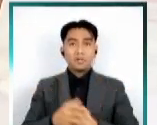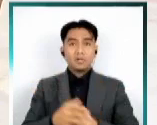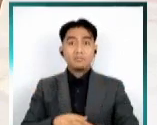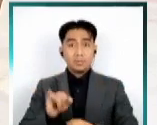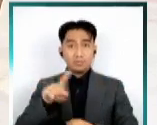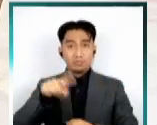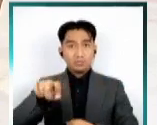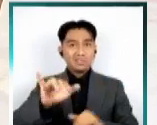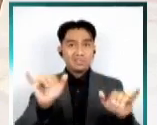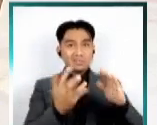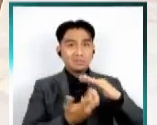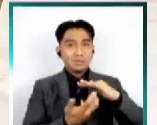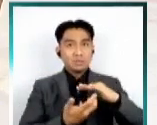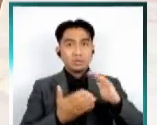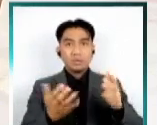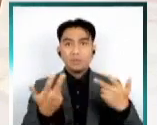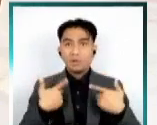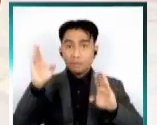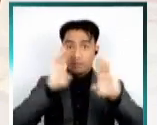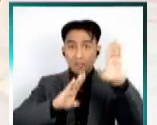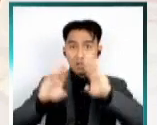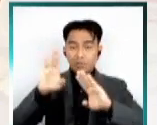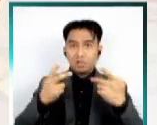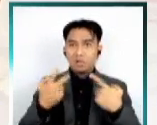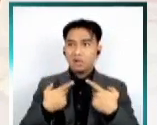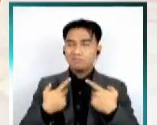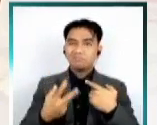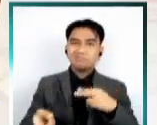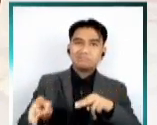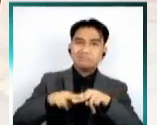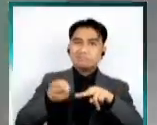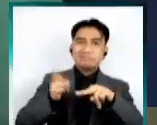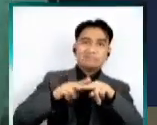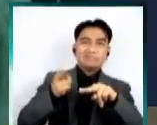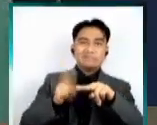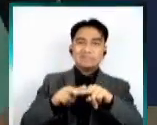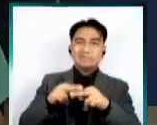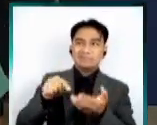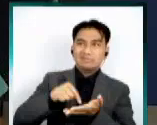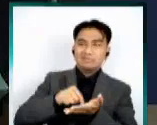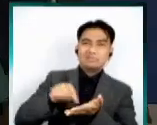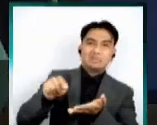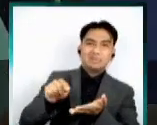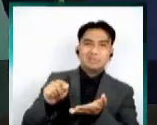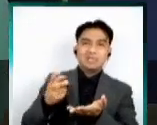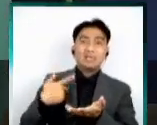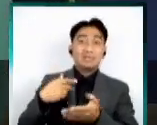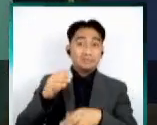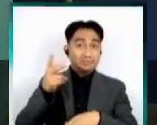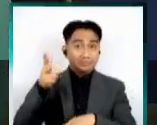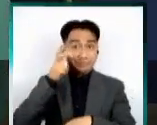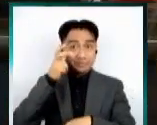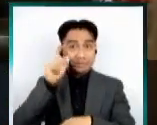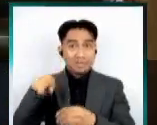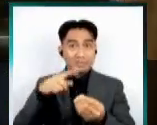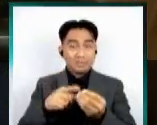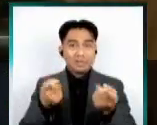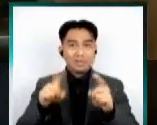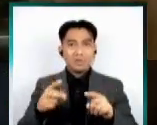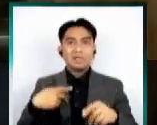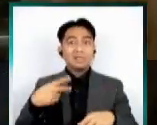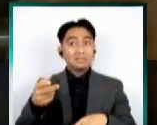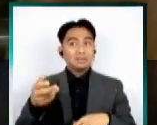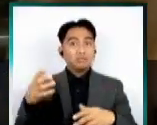na problemado dahil sa naipong bayarin, pakinggan ang mga bilin. Abangan na ang disconnection notice ng Meralco